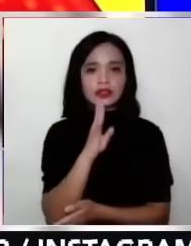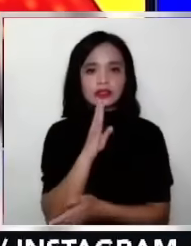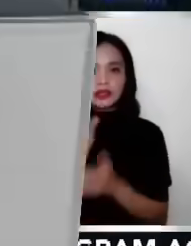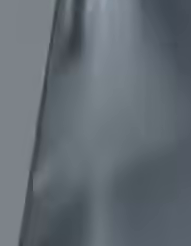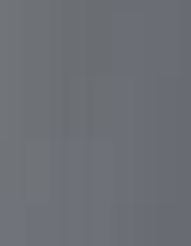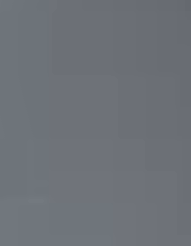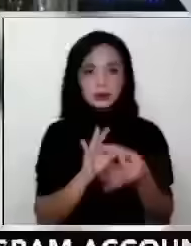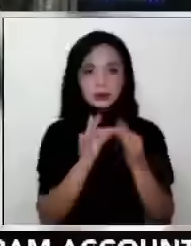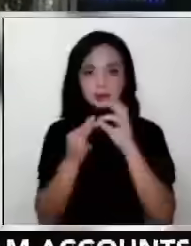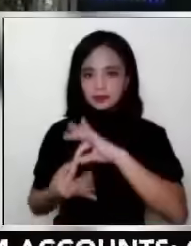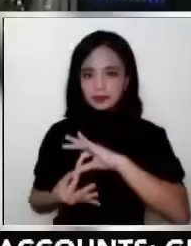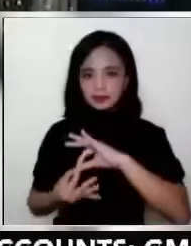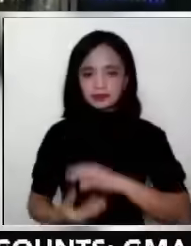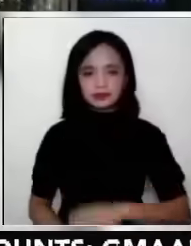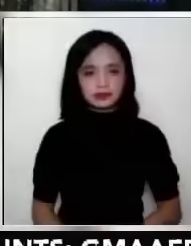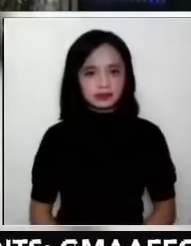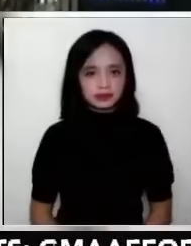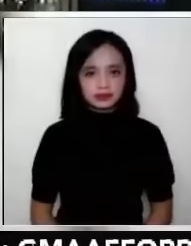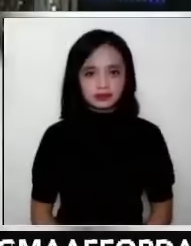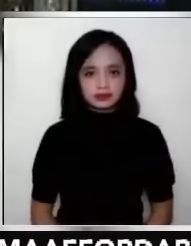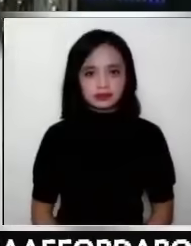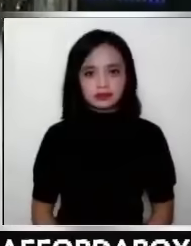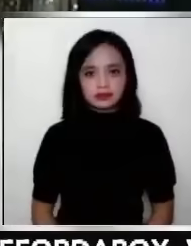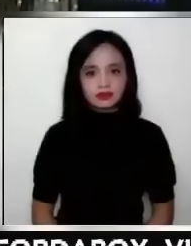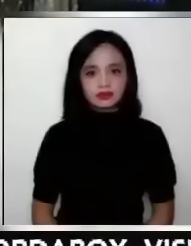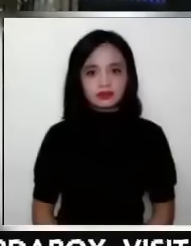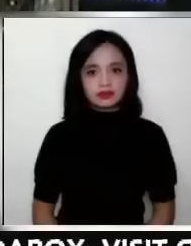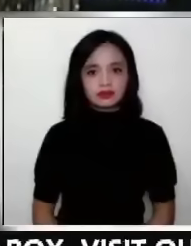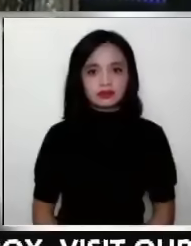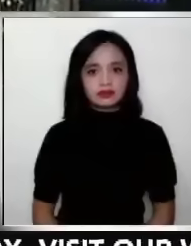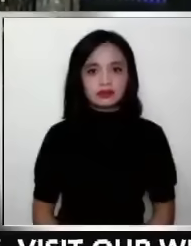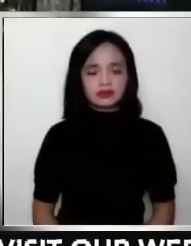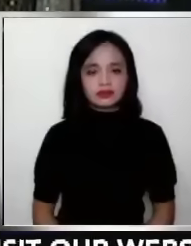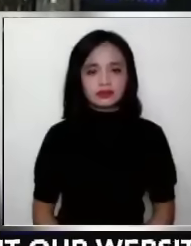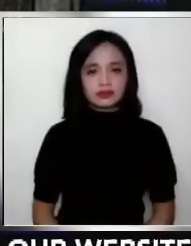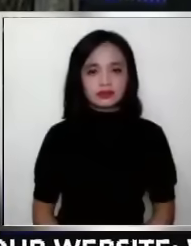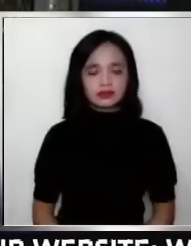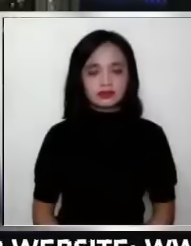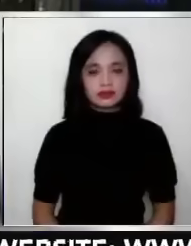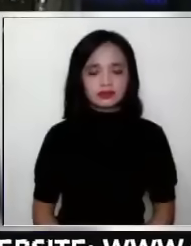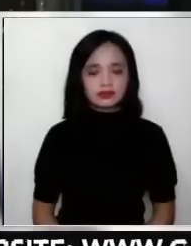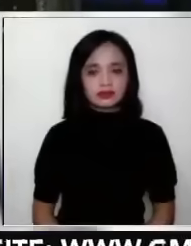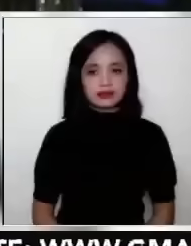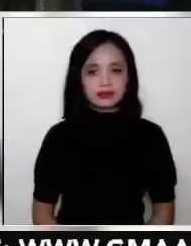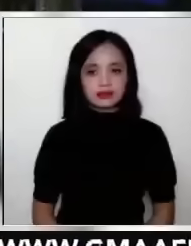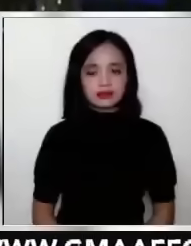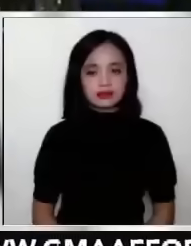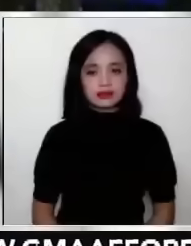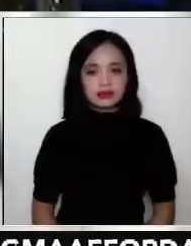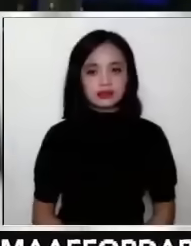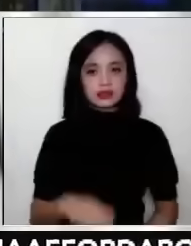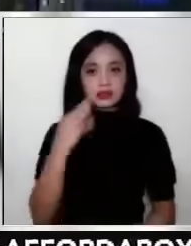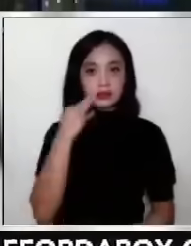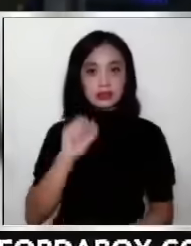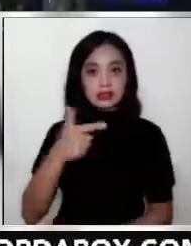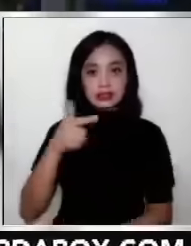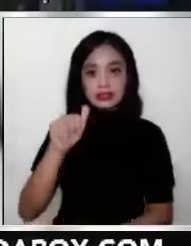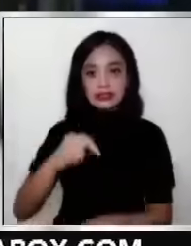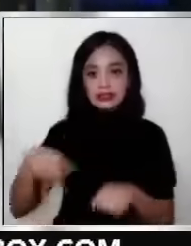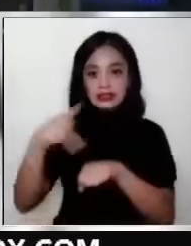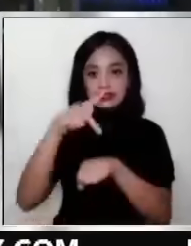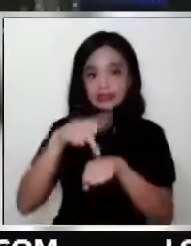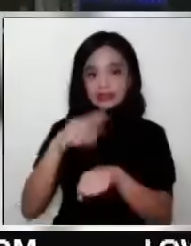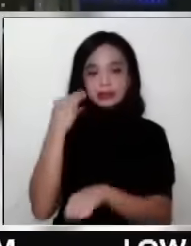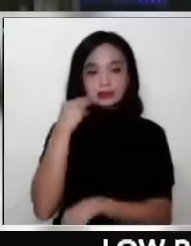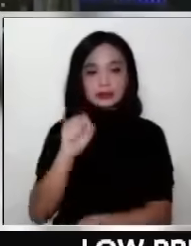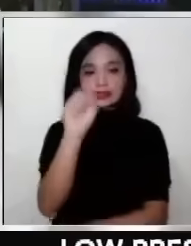Katatibayan. We present to you Miss Grand Philippines 2023 is Miss Cagayan de